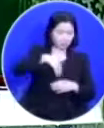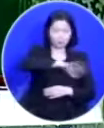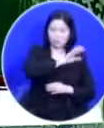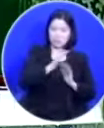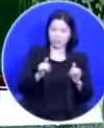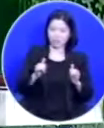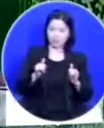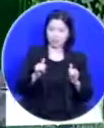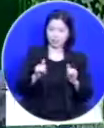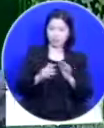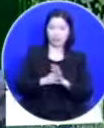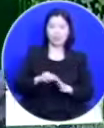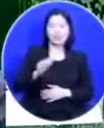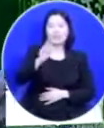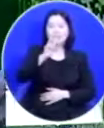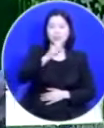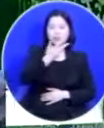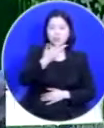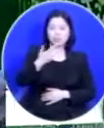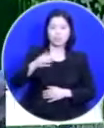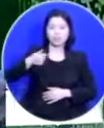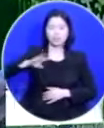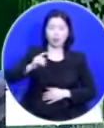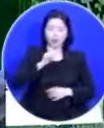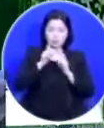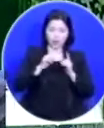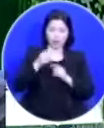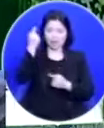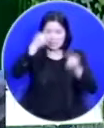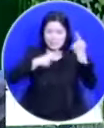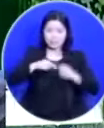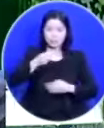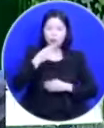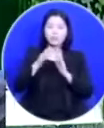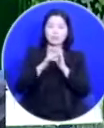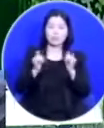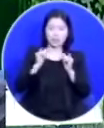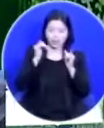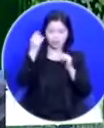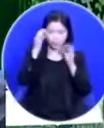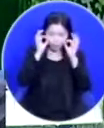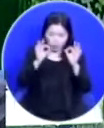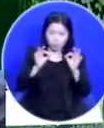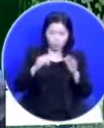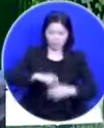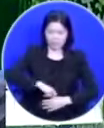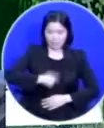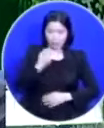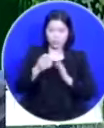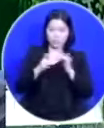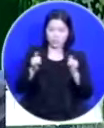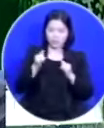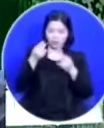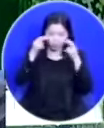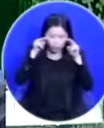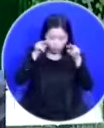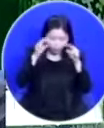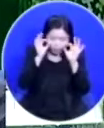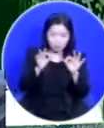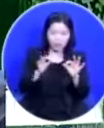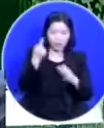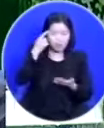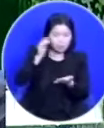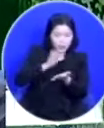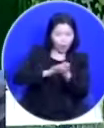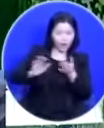말씀에 다윗이 흠 없는 사람을 지켜보고 정직한 사람을 눈여겨 보아라 평화를